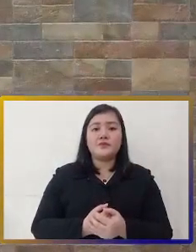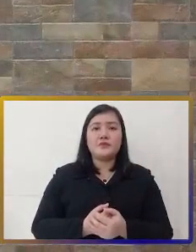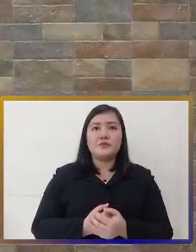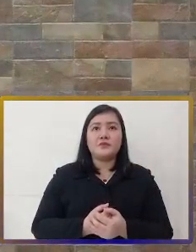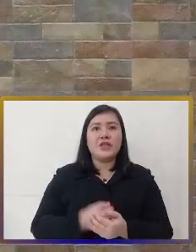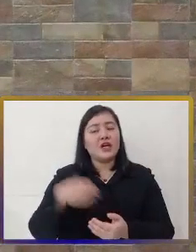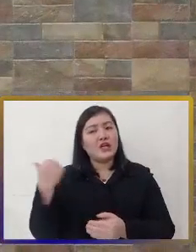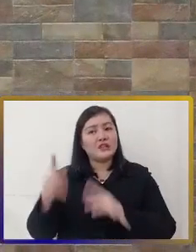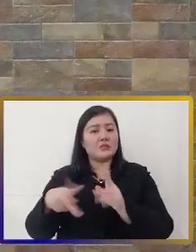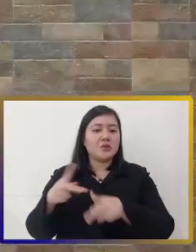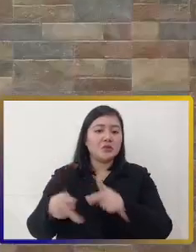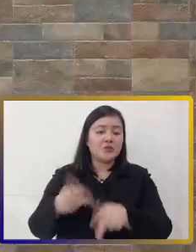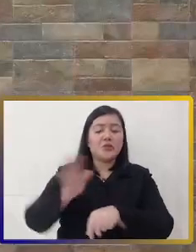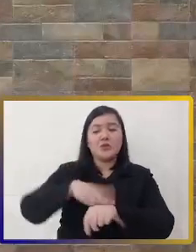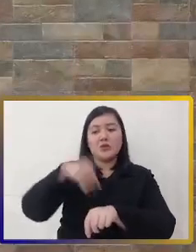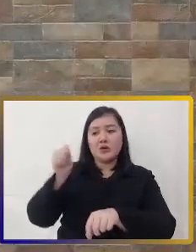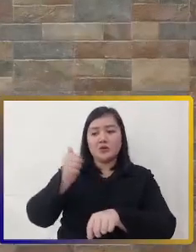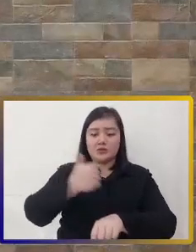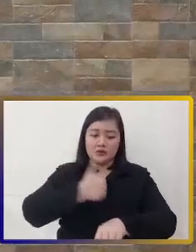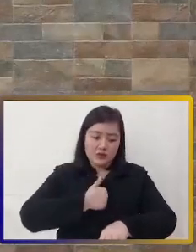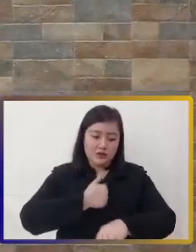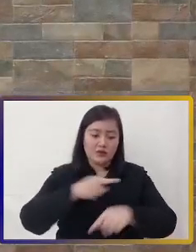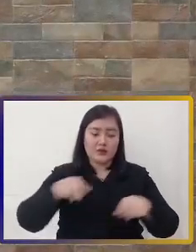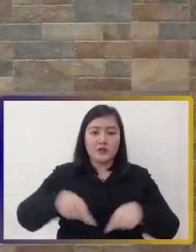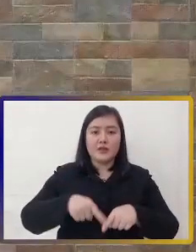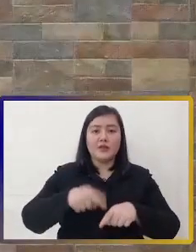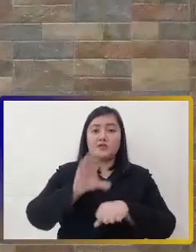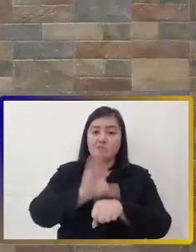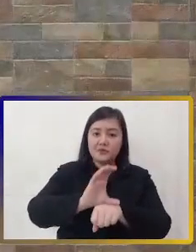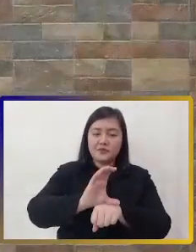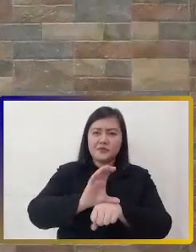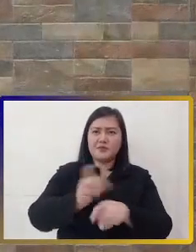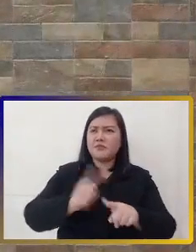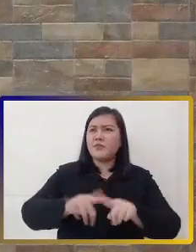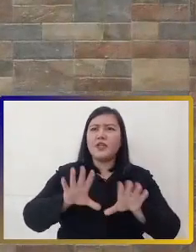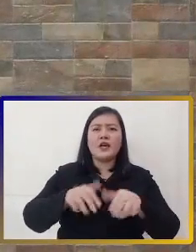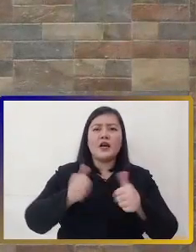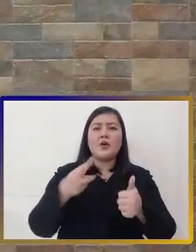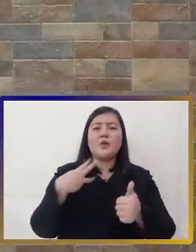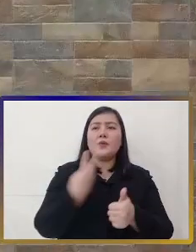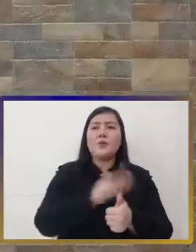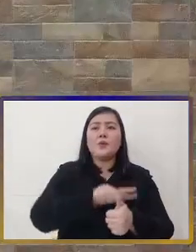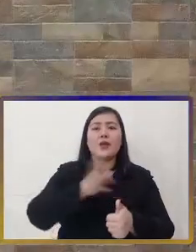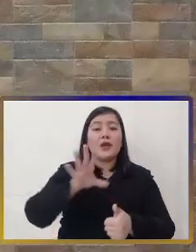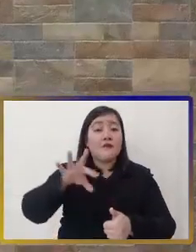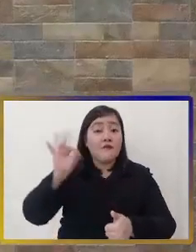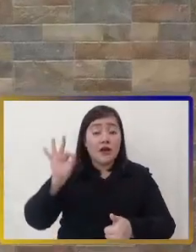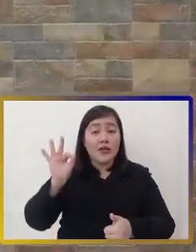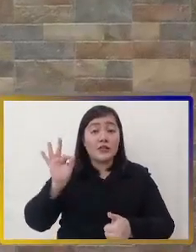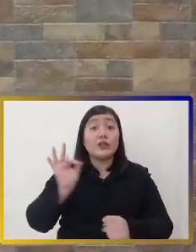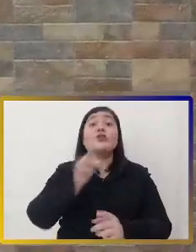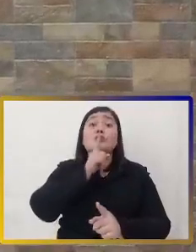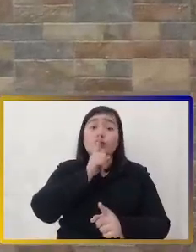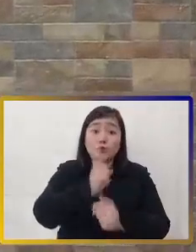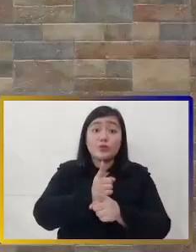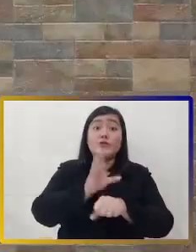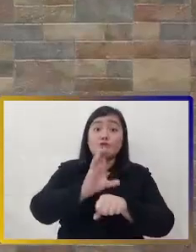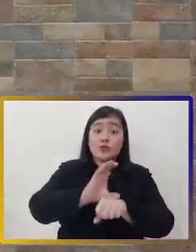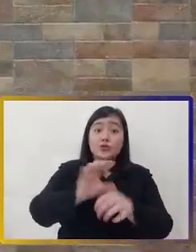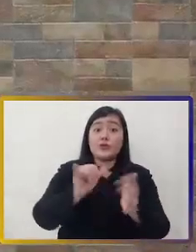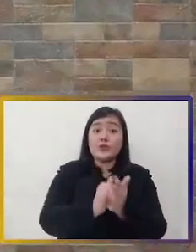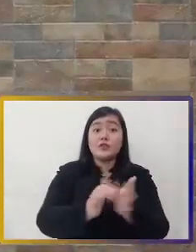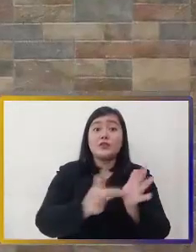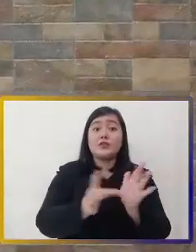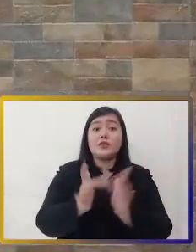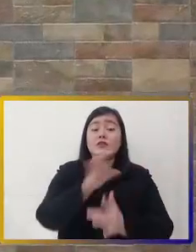churches. You see? Wait, paano natin ngayon yan hahanapin? You see, paano natin hahanapin yung church that